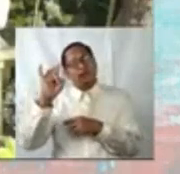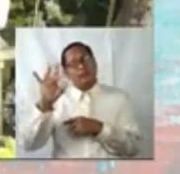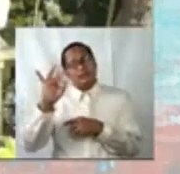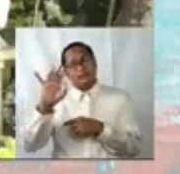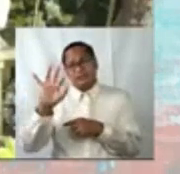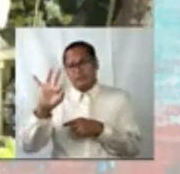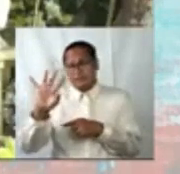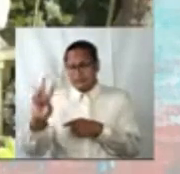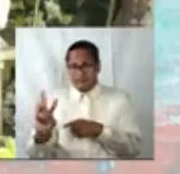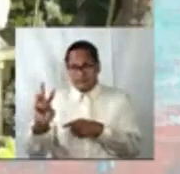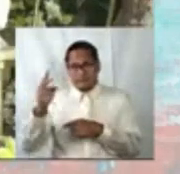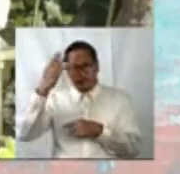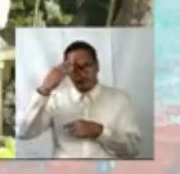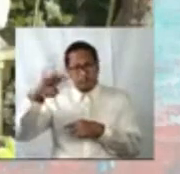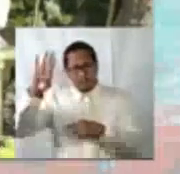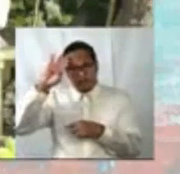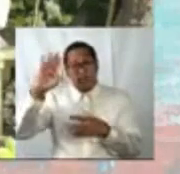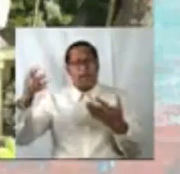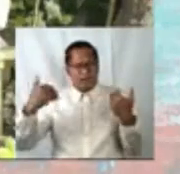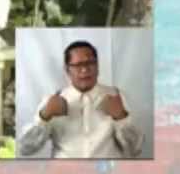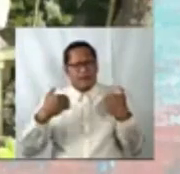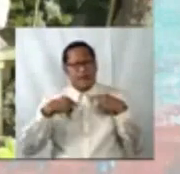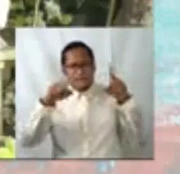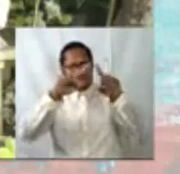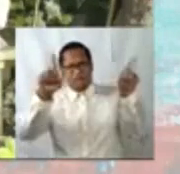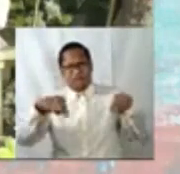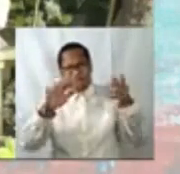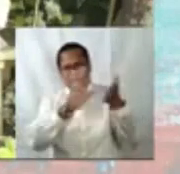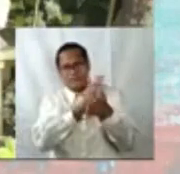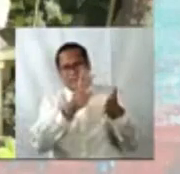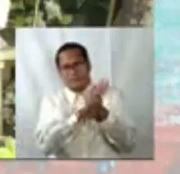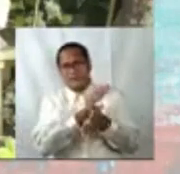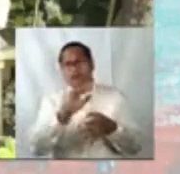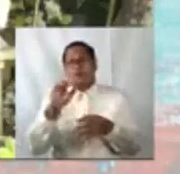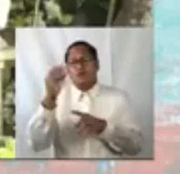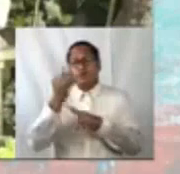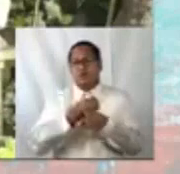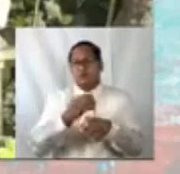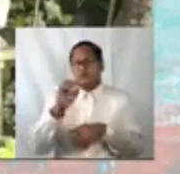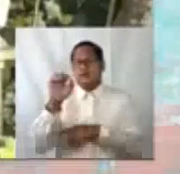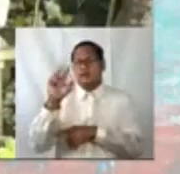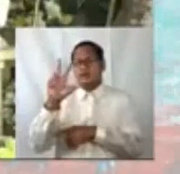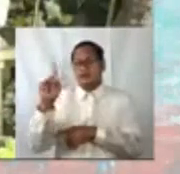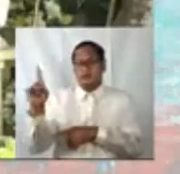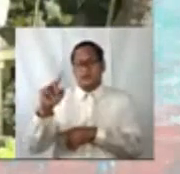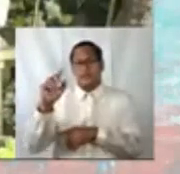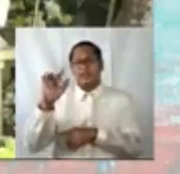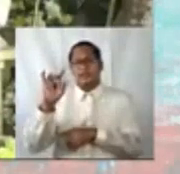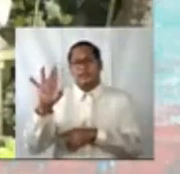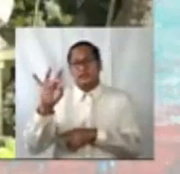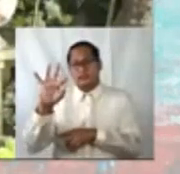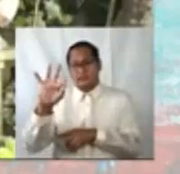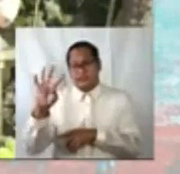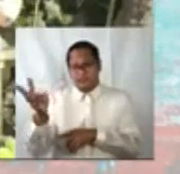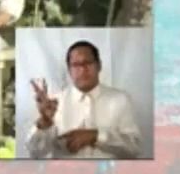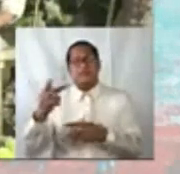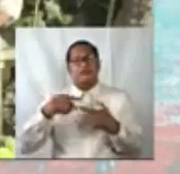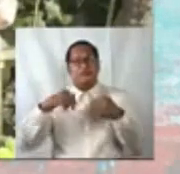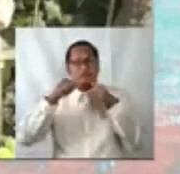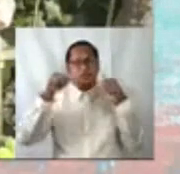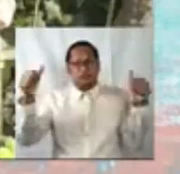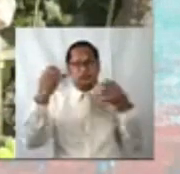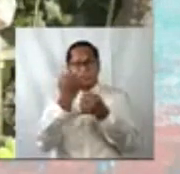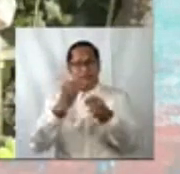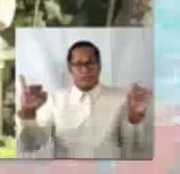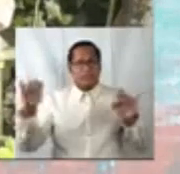siyang manifesto nung October 31, 1896 na tinuturing na isa sa mga declarations of independence na